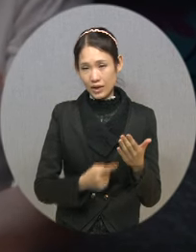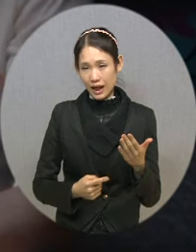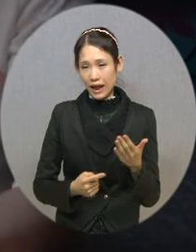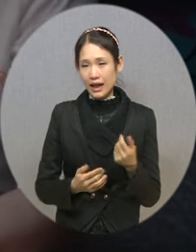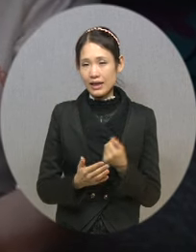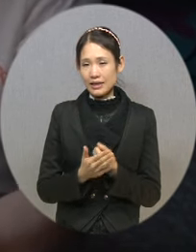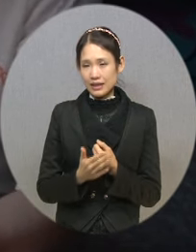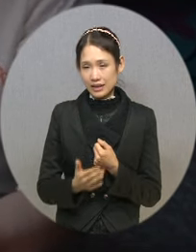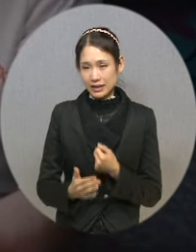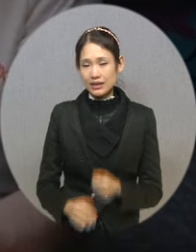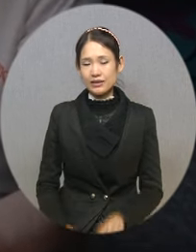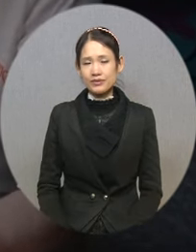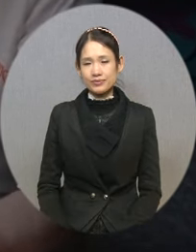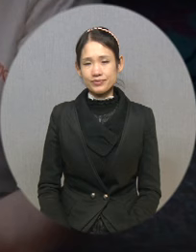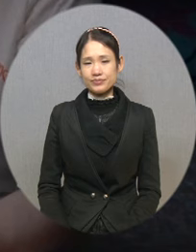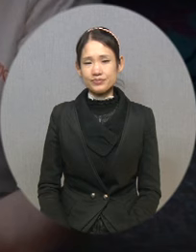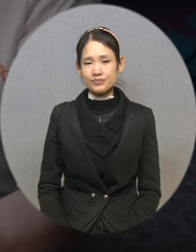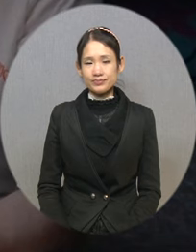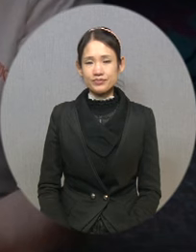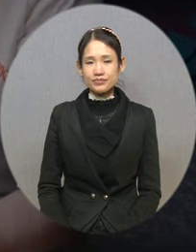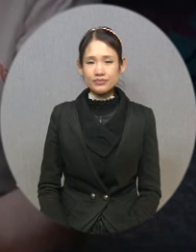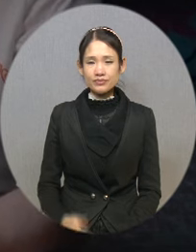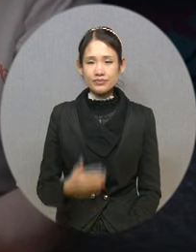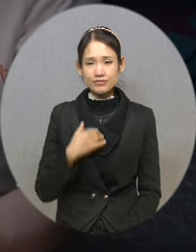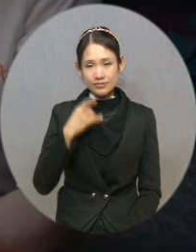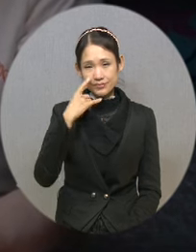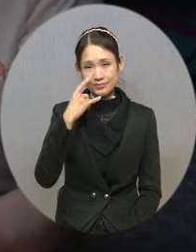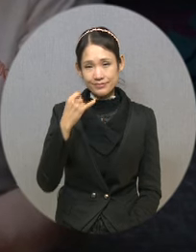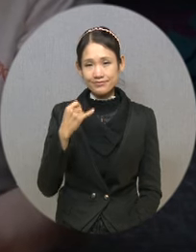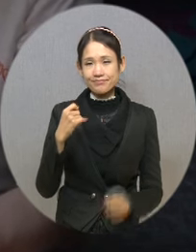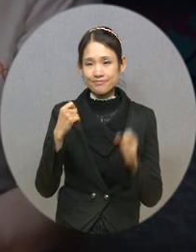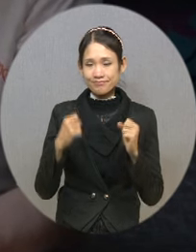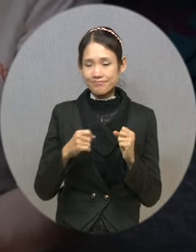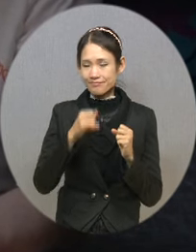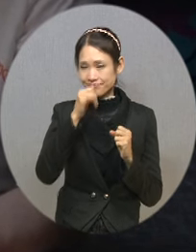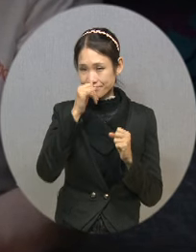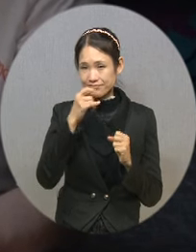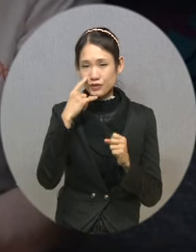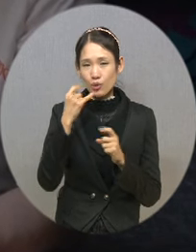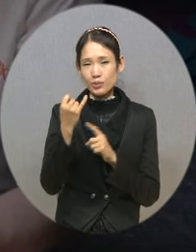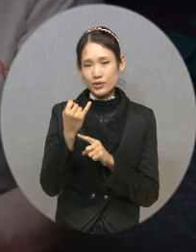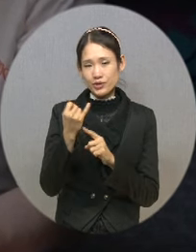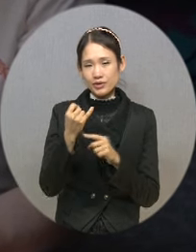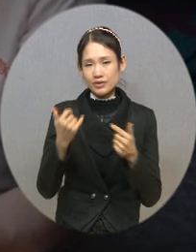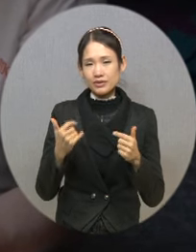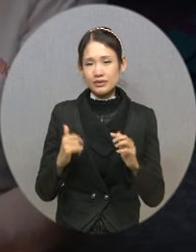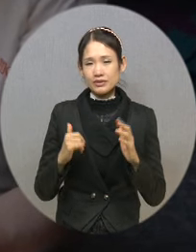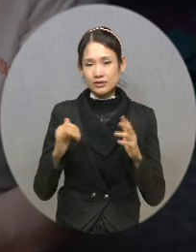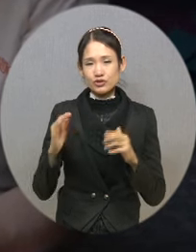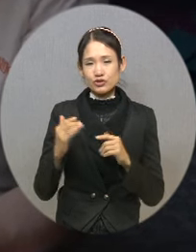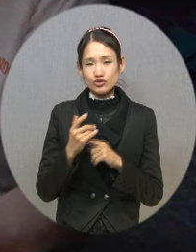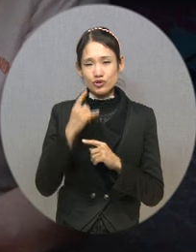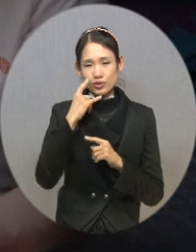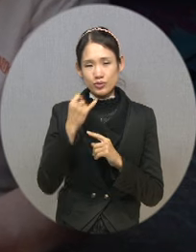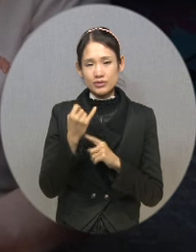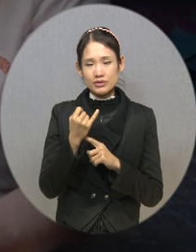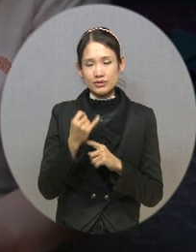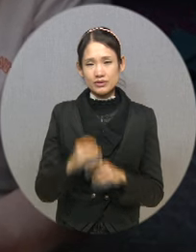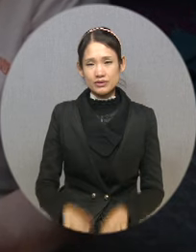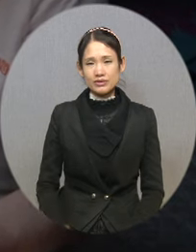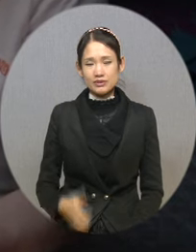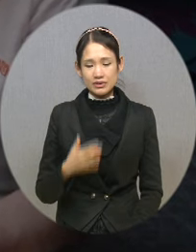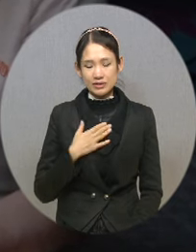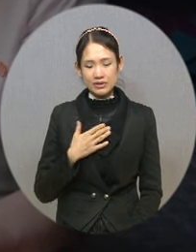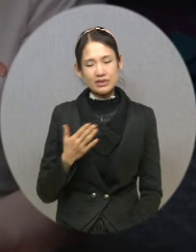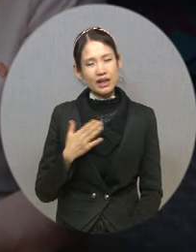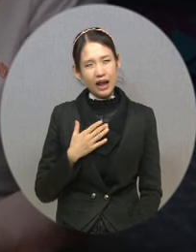손상에서의 저에게도 어머니가 계십니다. 어머니에게 늘 저의 세상이 되어준 어머니에게 늘